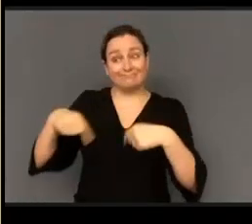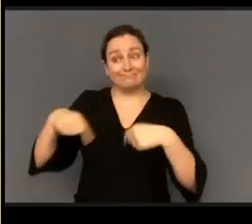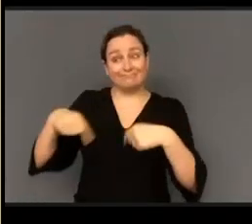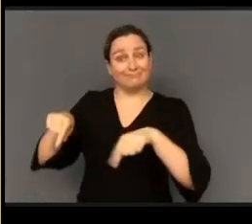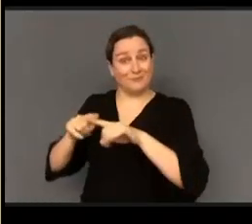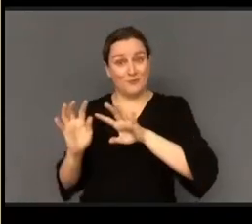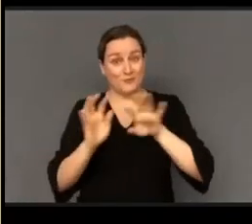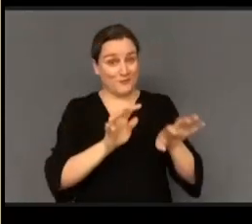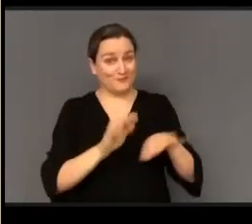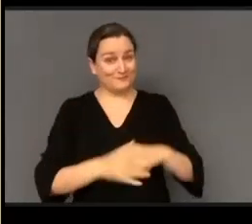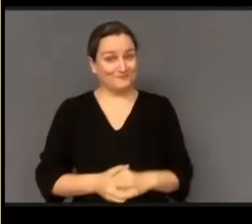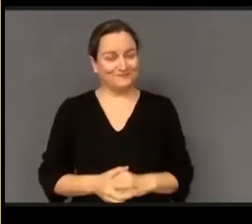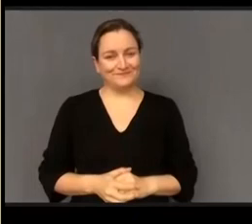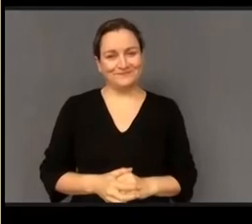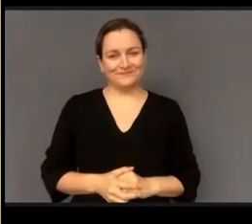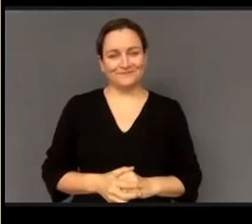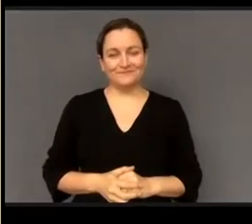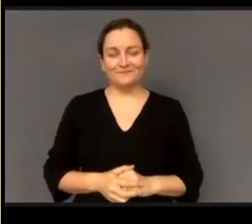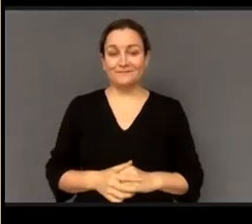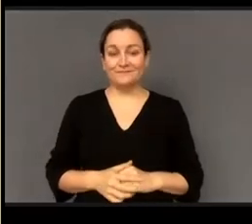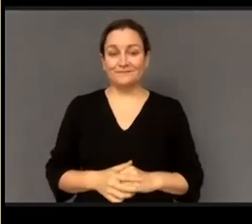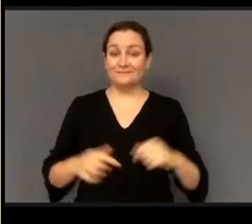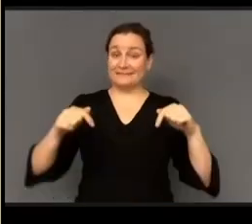J'espère que cette réunion de Kyoto